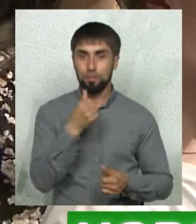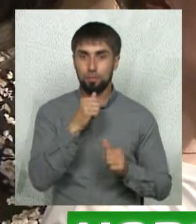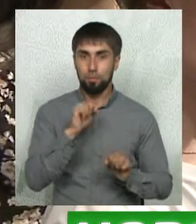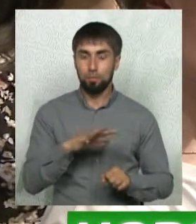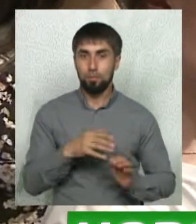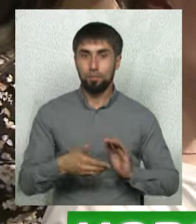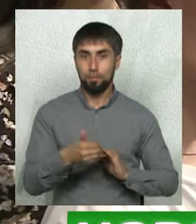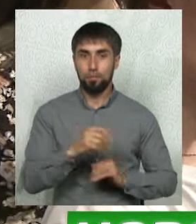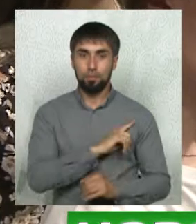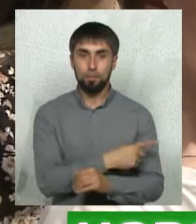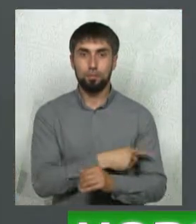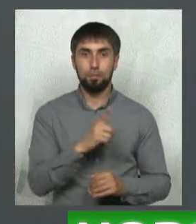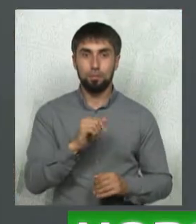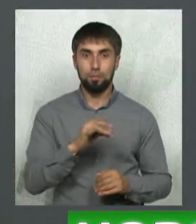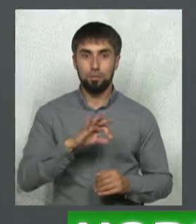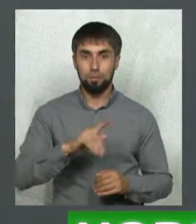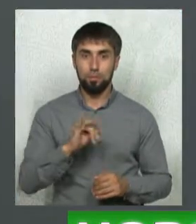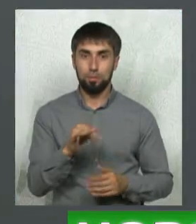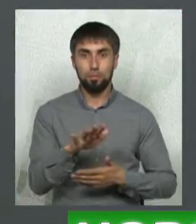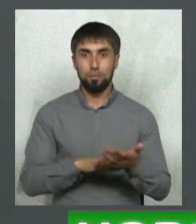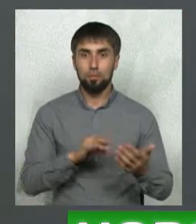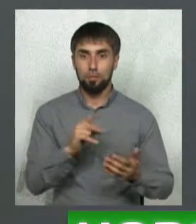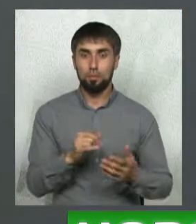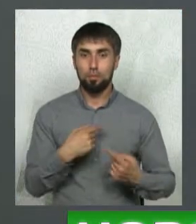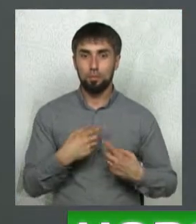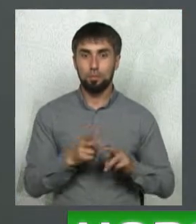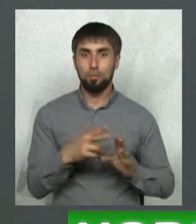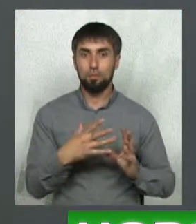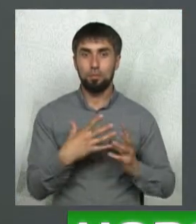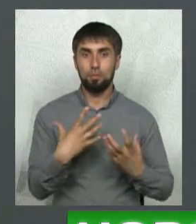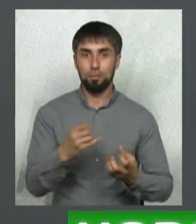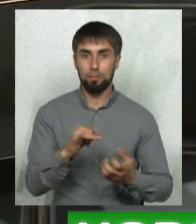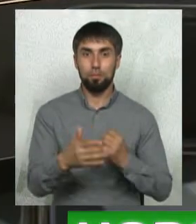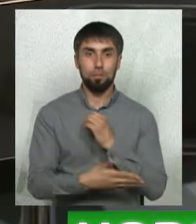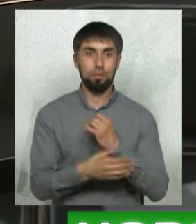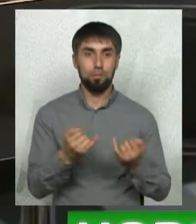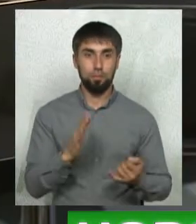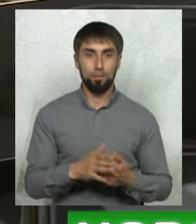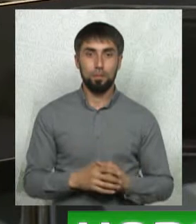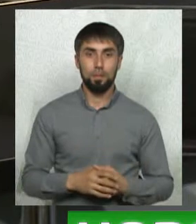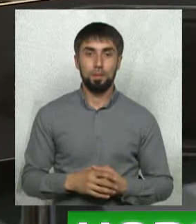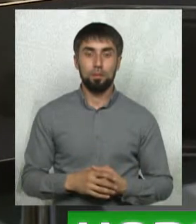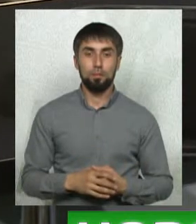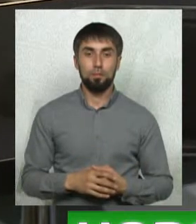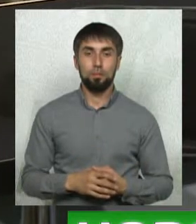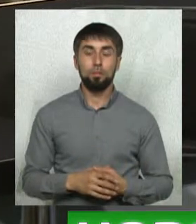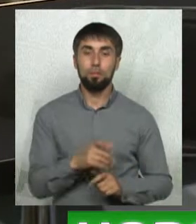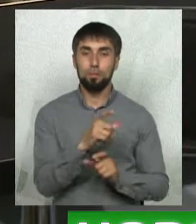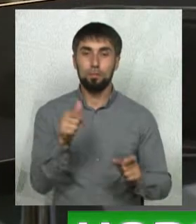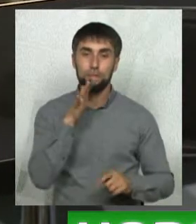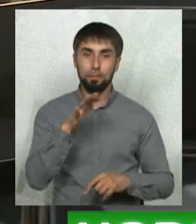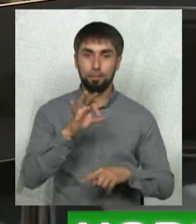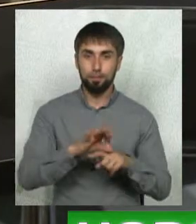может вызвать сильнейшую зависимость, а далее она влечет за собой серьезные последствия. Люди, которые больны этими